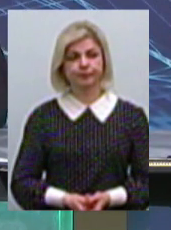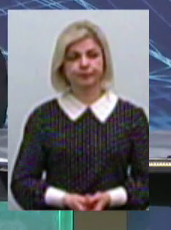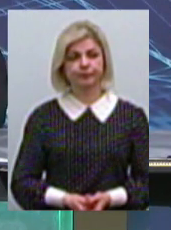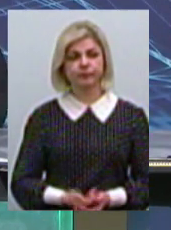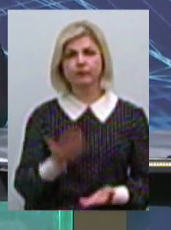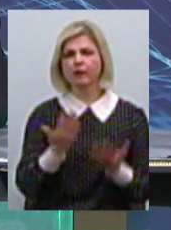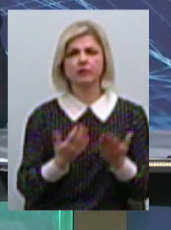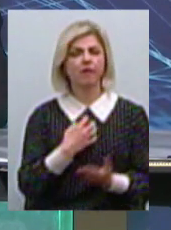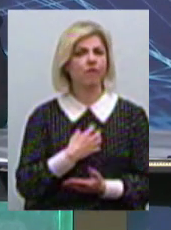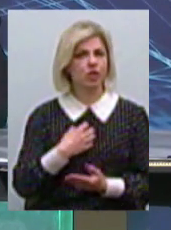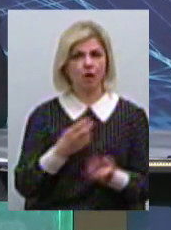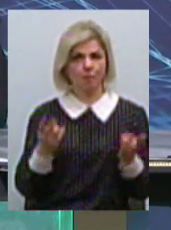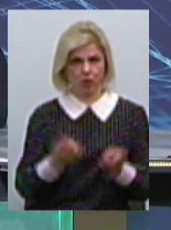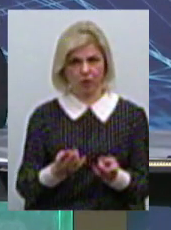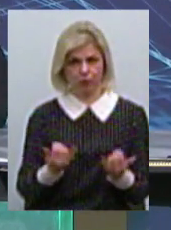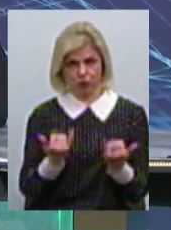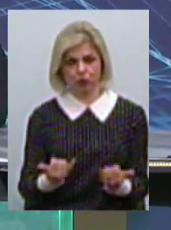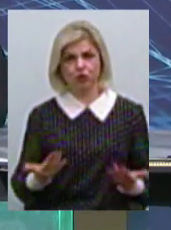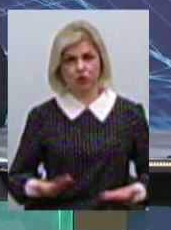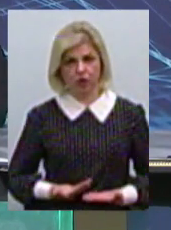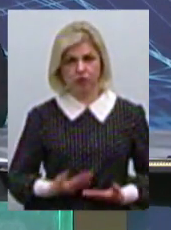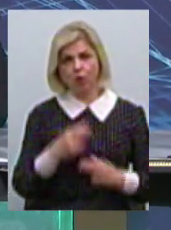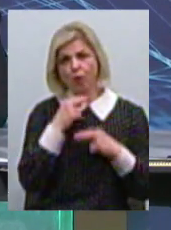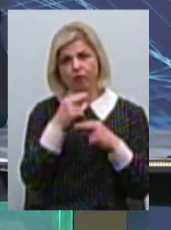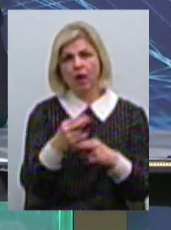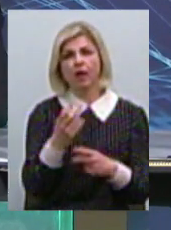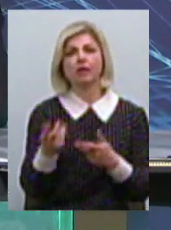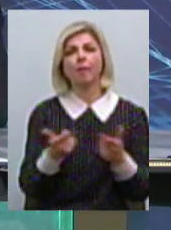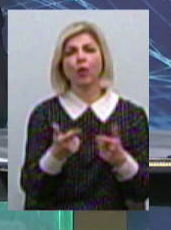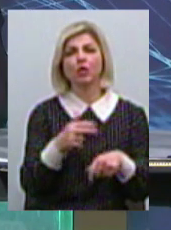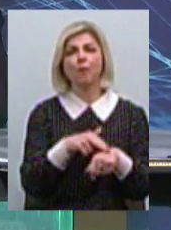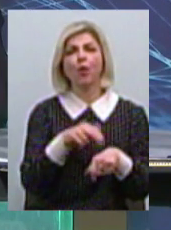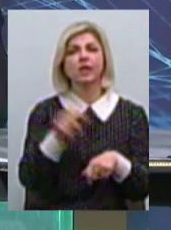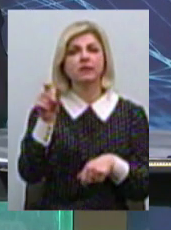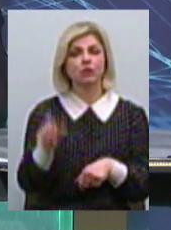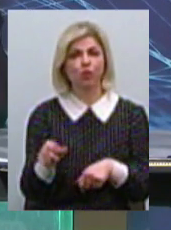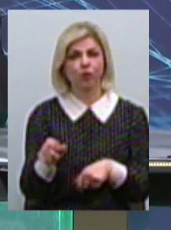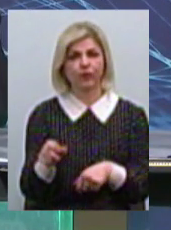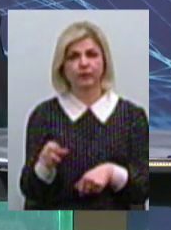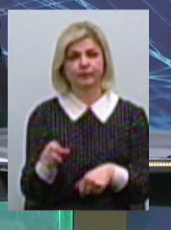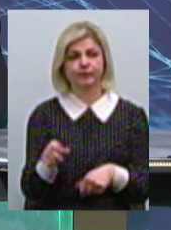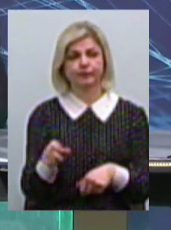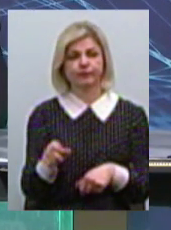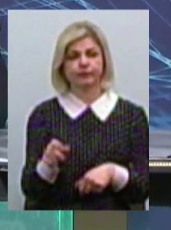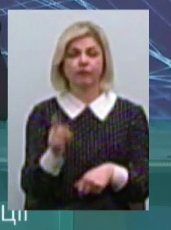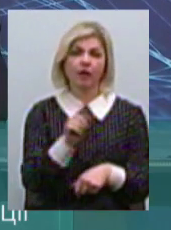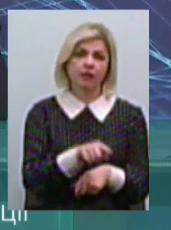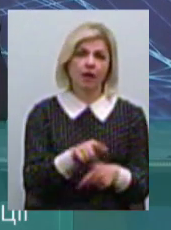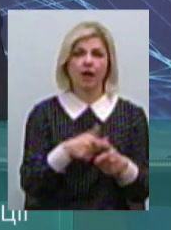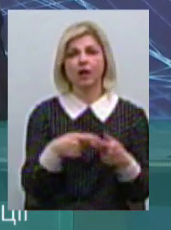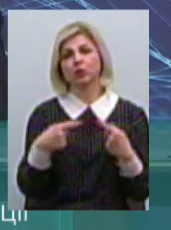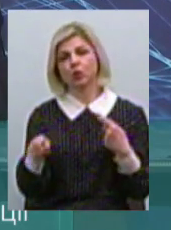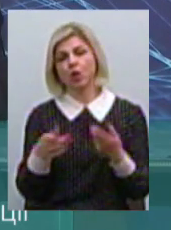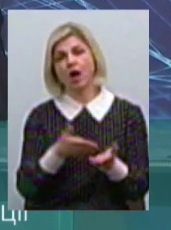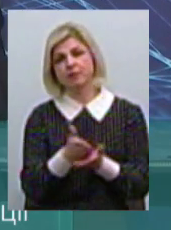нагальна потреба в наших реаліях звернути увагу на підготовку поліцейського в тих чи інших аспектах,